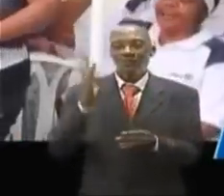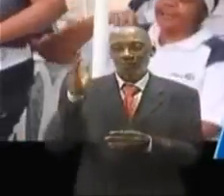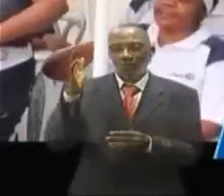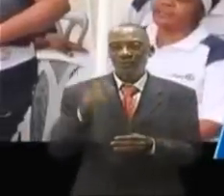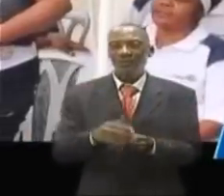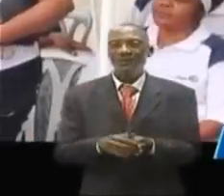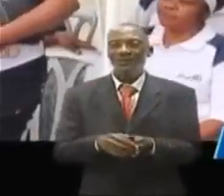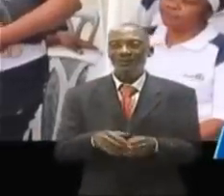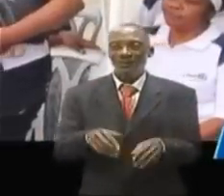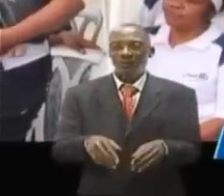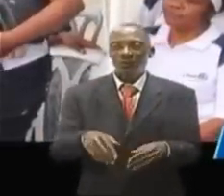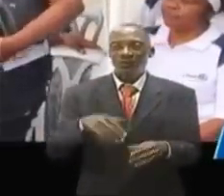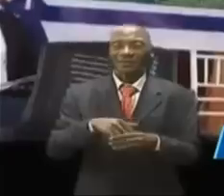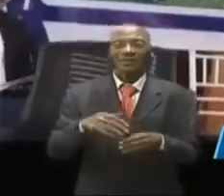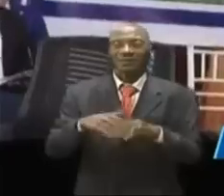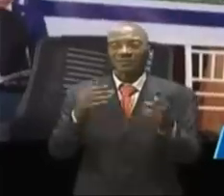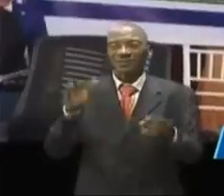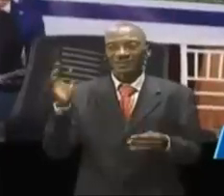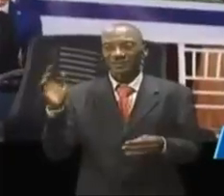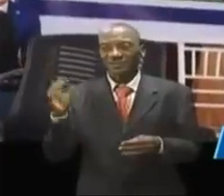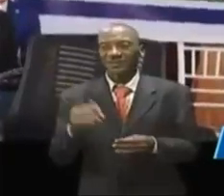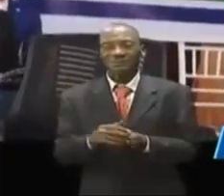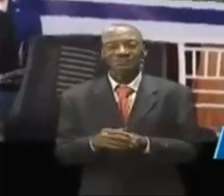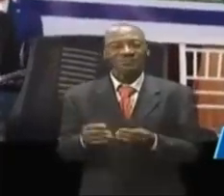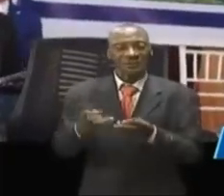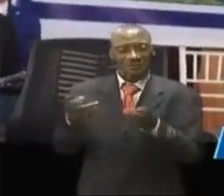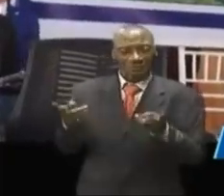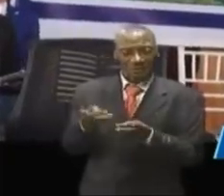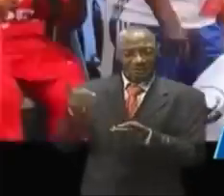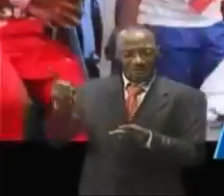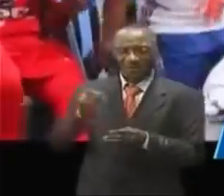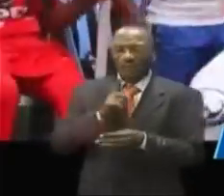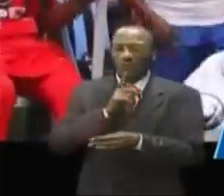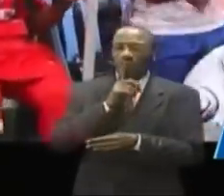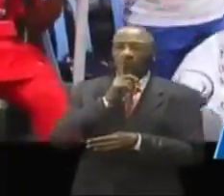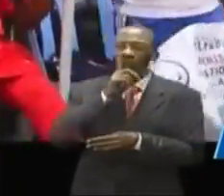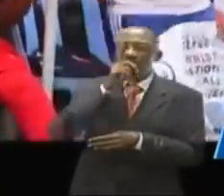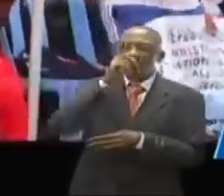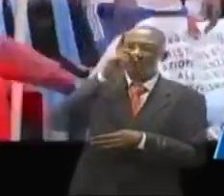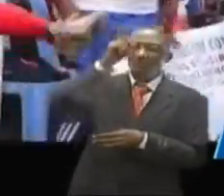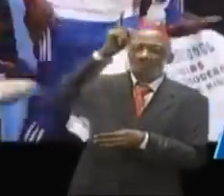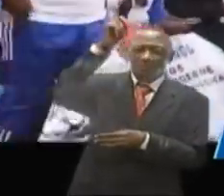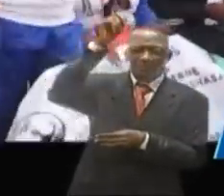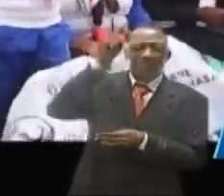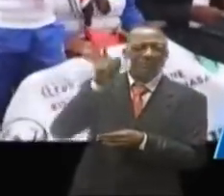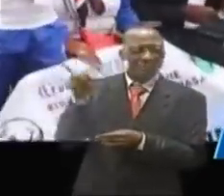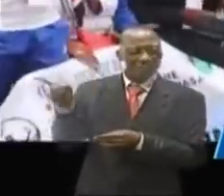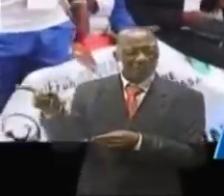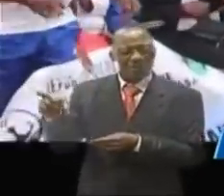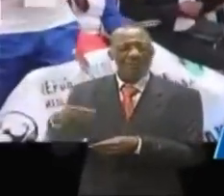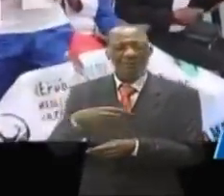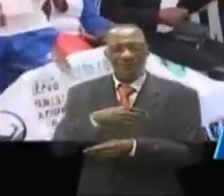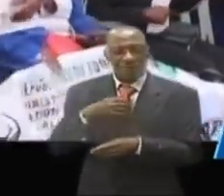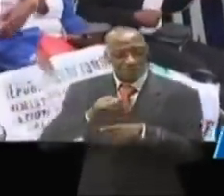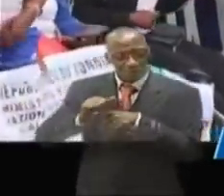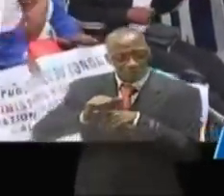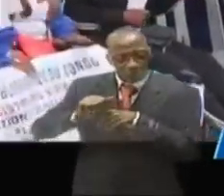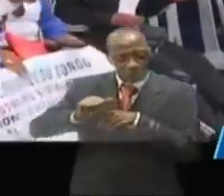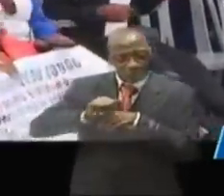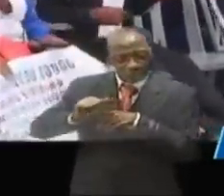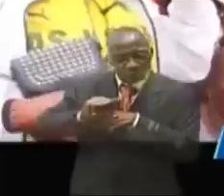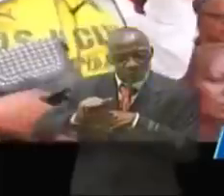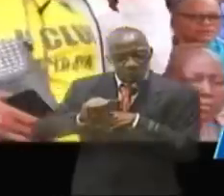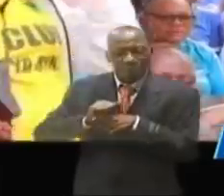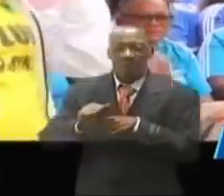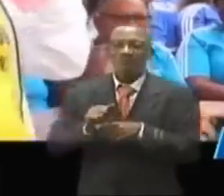Kinshasa, dite échangère de l'IMETE, en vue de valoriser notre culture, mais aussi de faire la promotion de la femme et de la